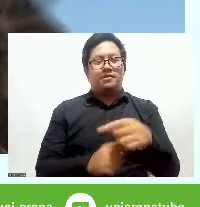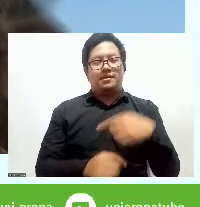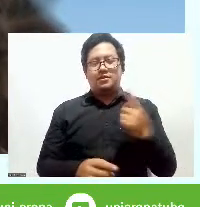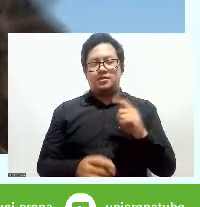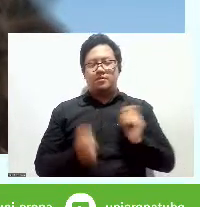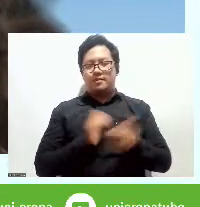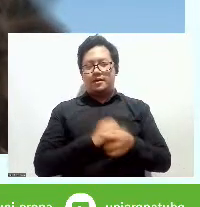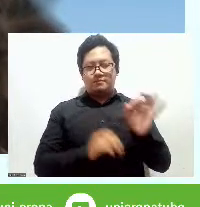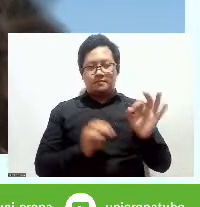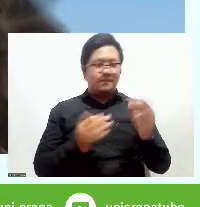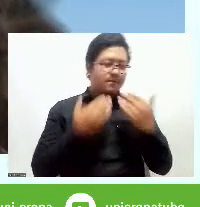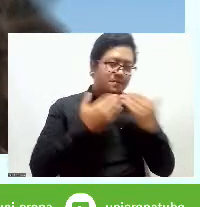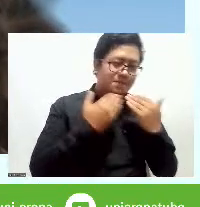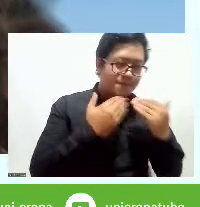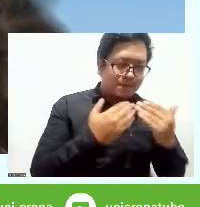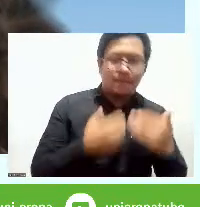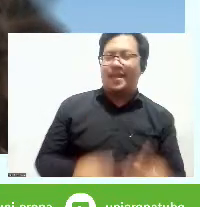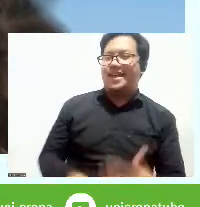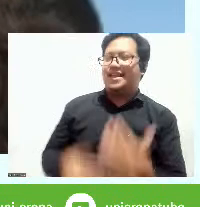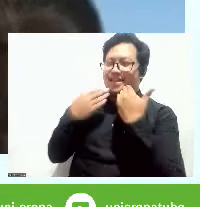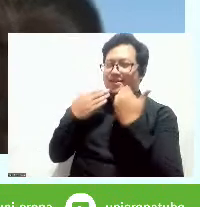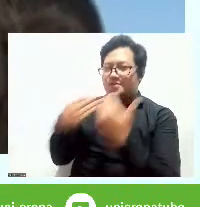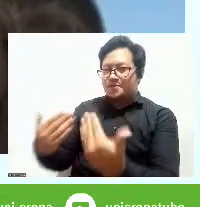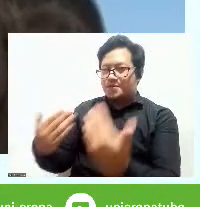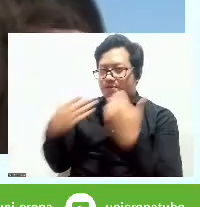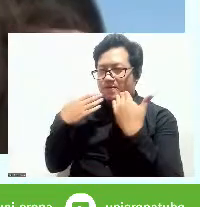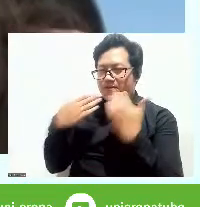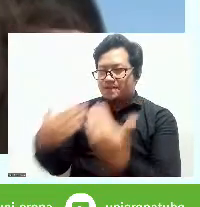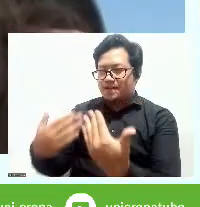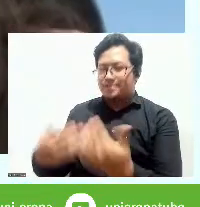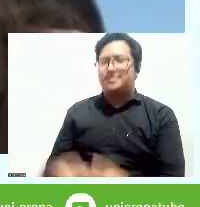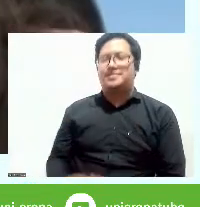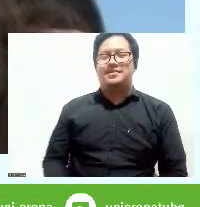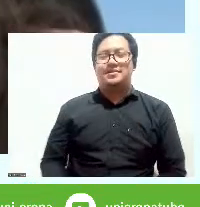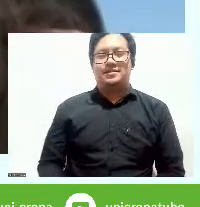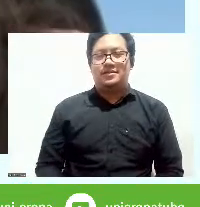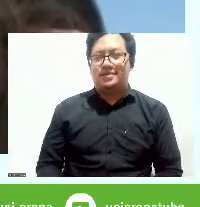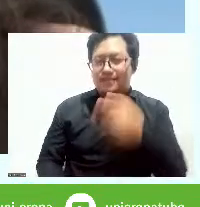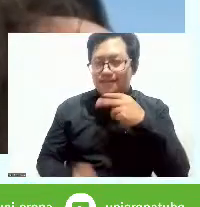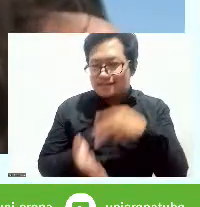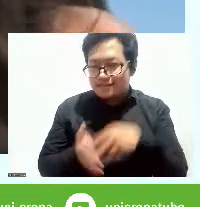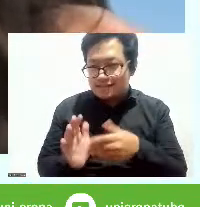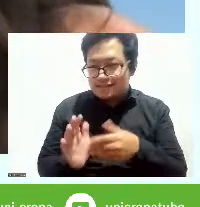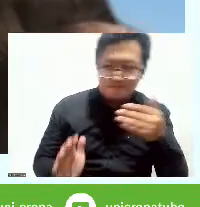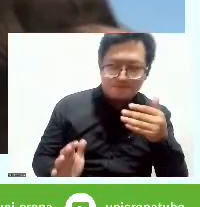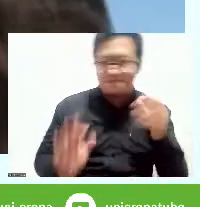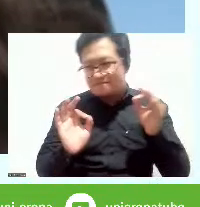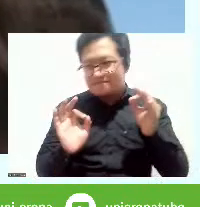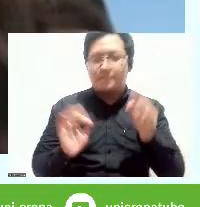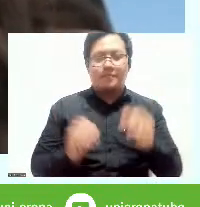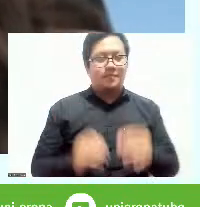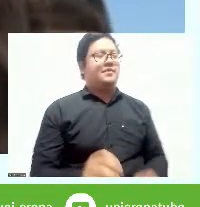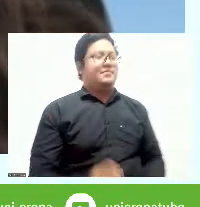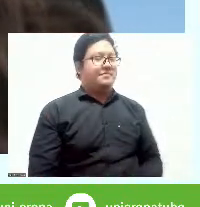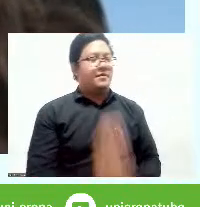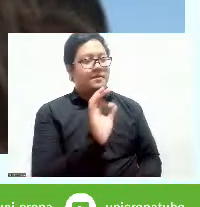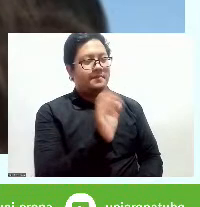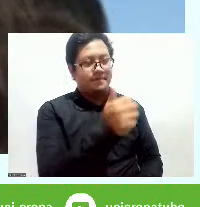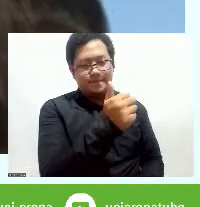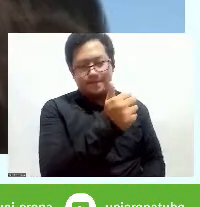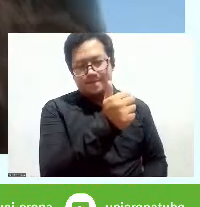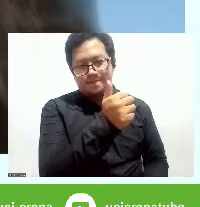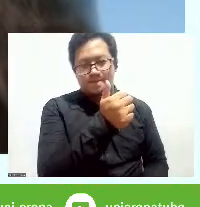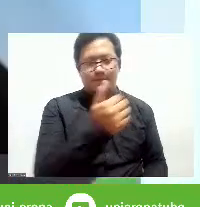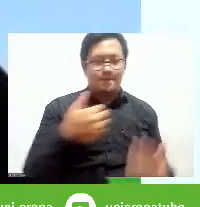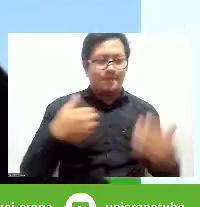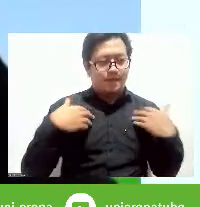tinggal copy izin kalian ya baik-baik Nadine sehat-sehat selalu